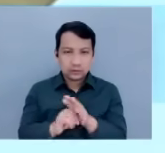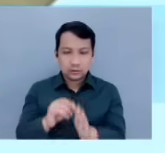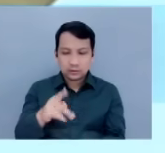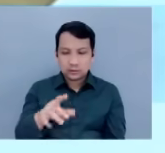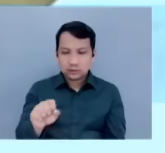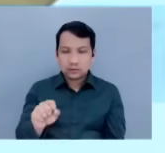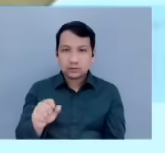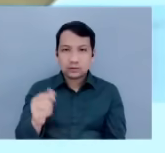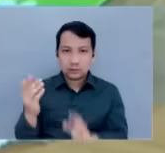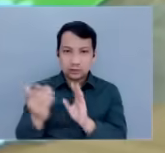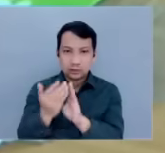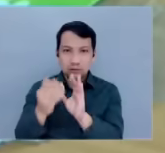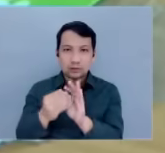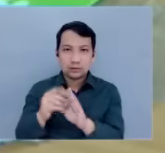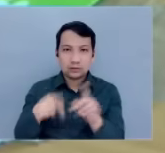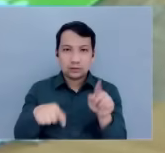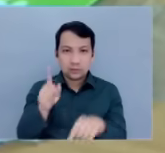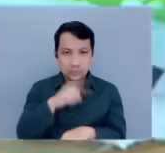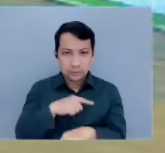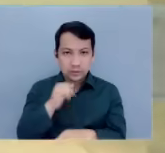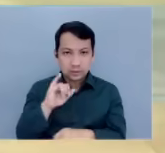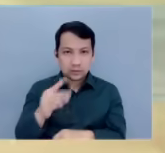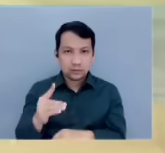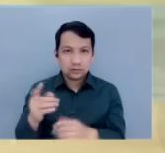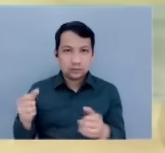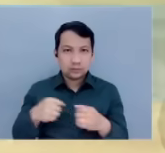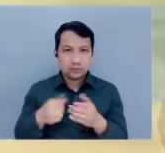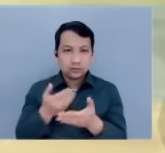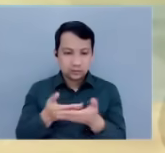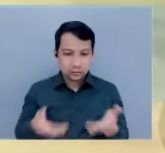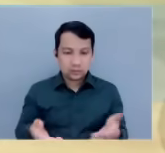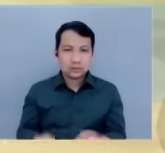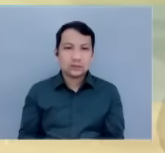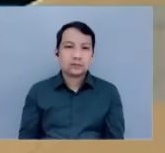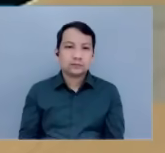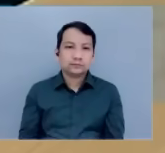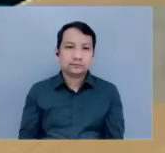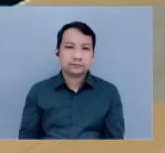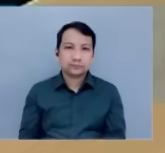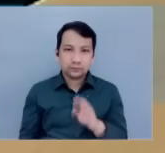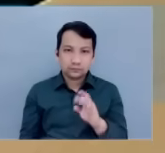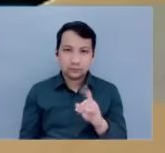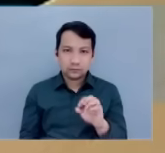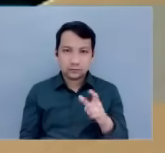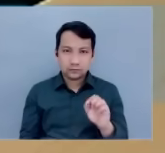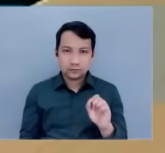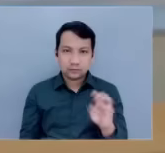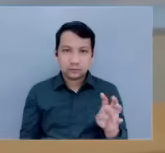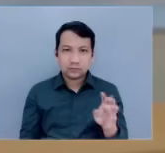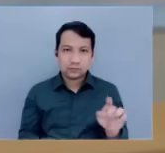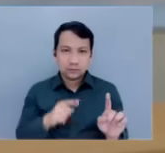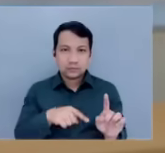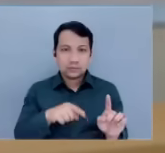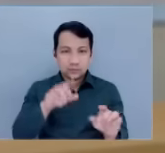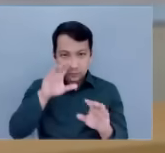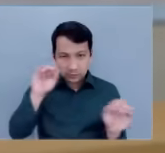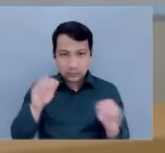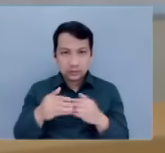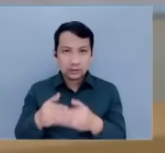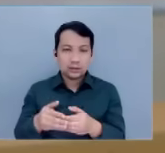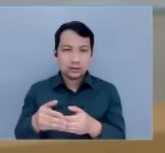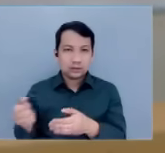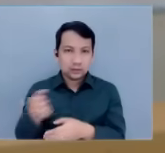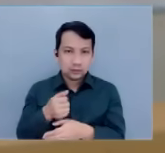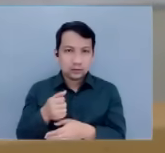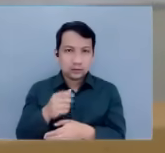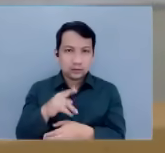pa ng mga peking ID nang i-claim na ang item. Ayon kay Bagatao, inutusan lang siya ng isang kakilala na pick upin ang parcel